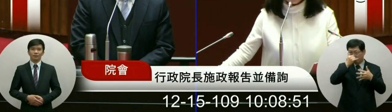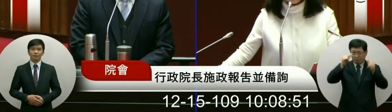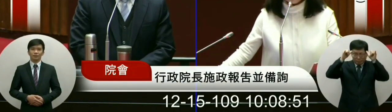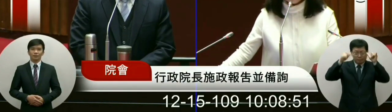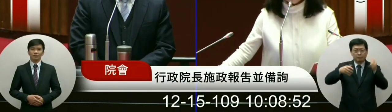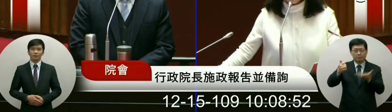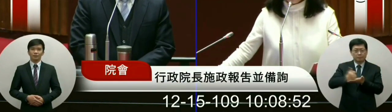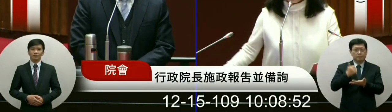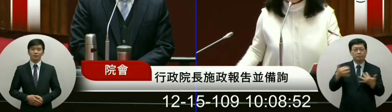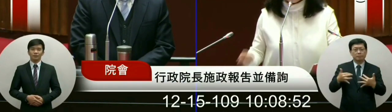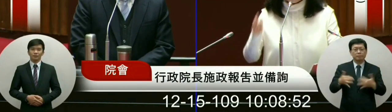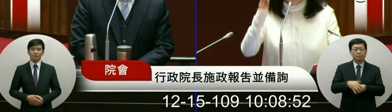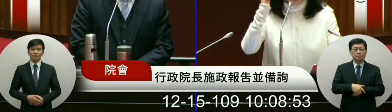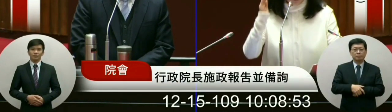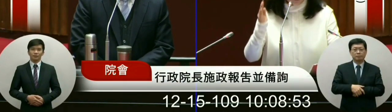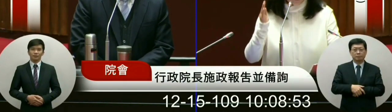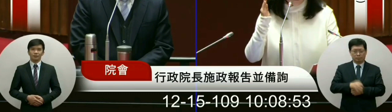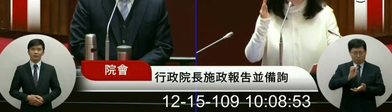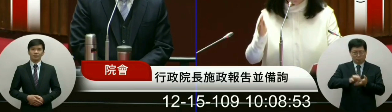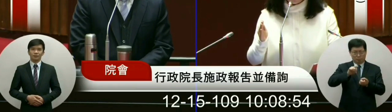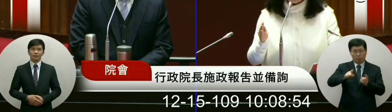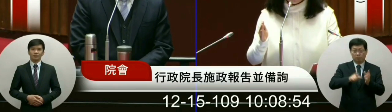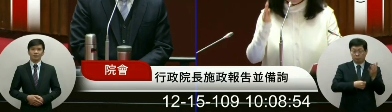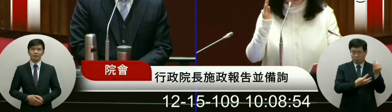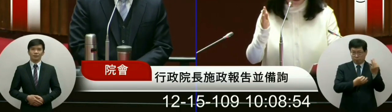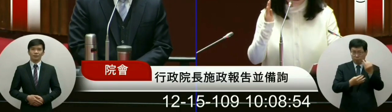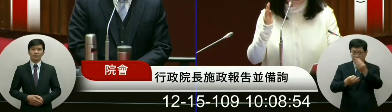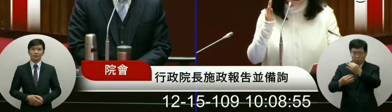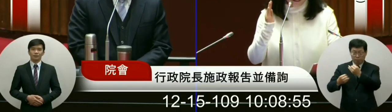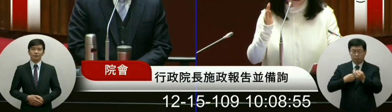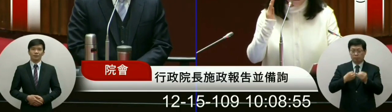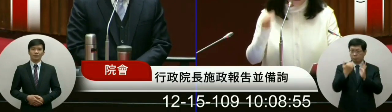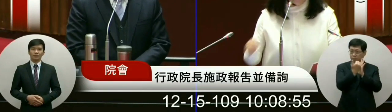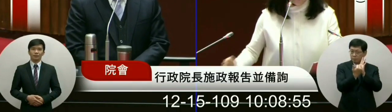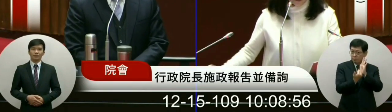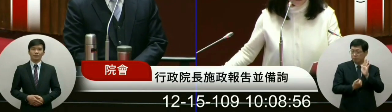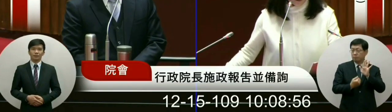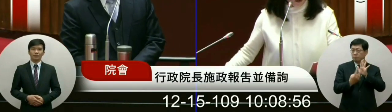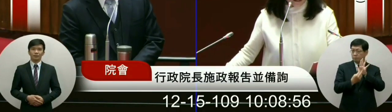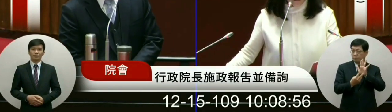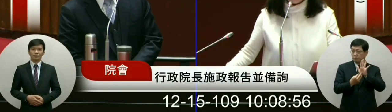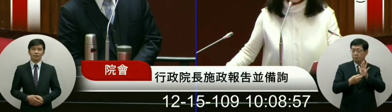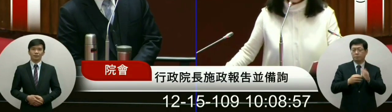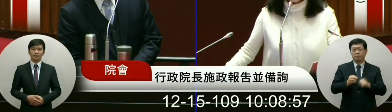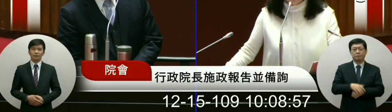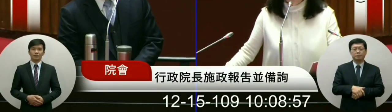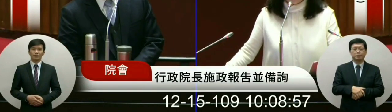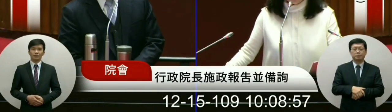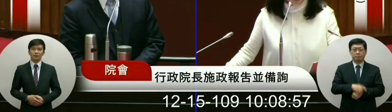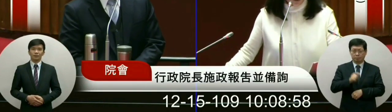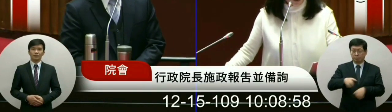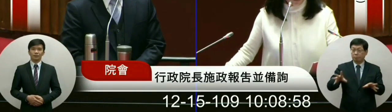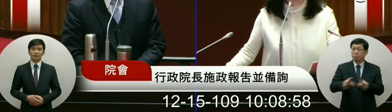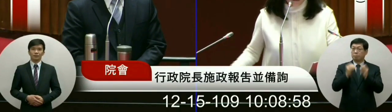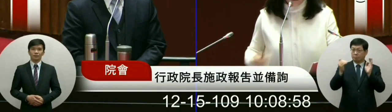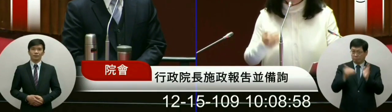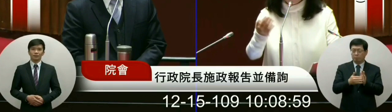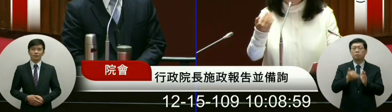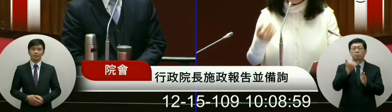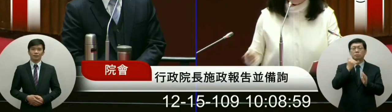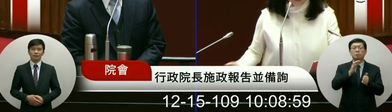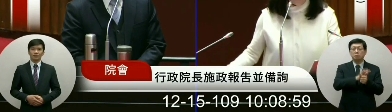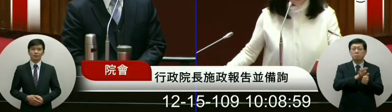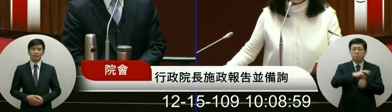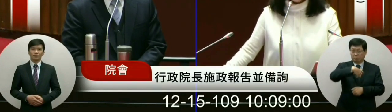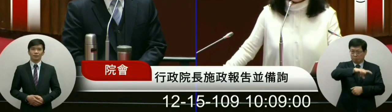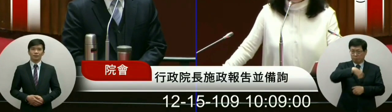美牛进口的问题，我用一个时间轴做一个简单的整理归纳，这样有助于待